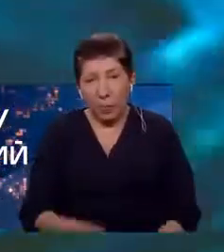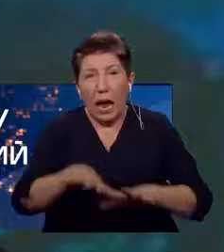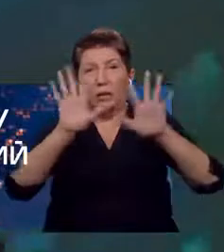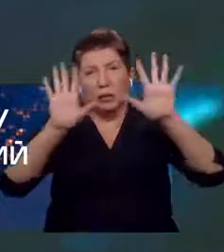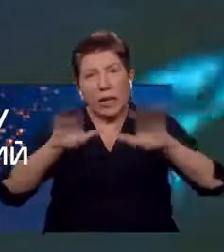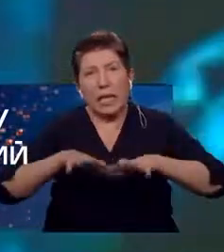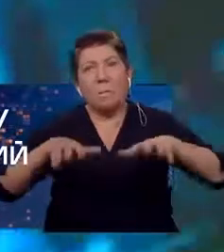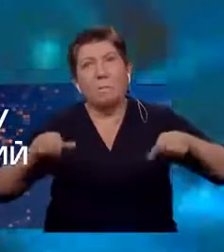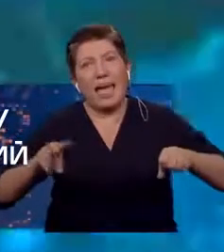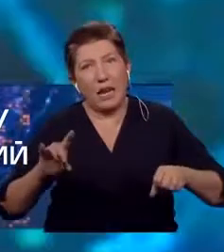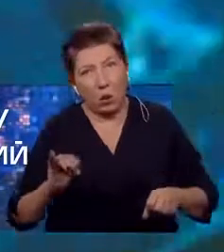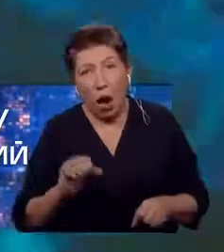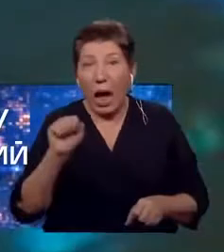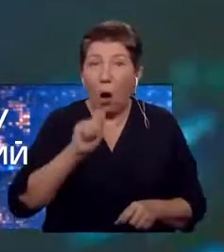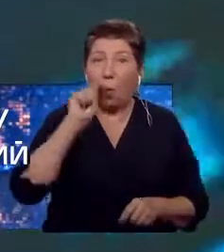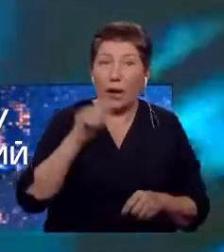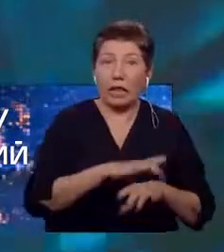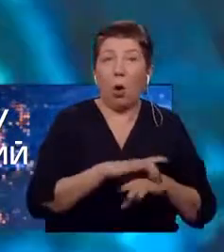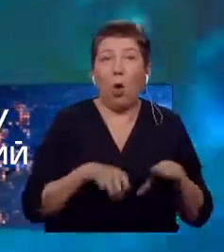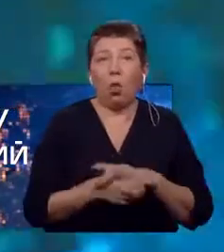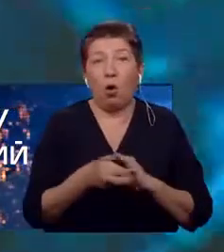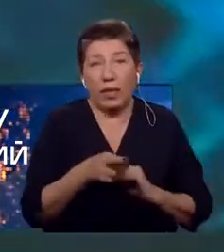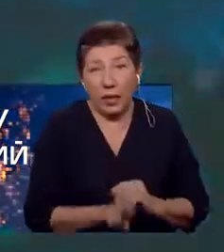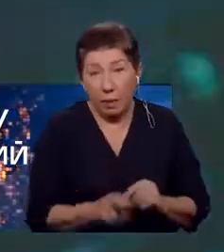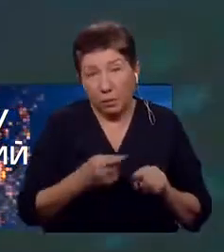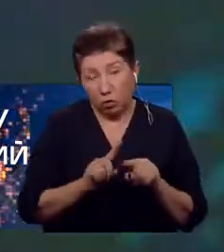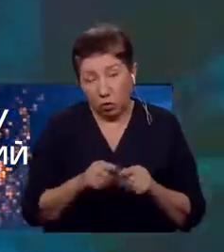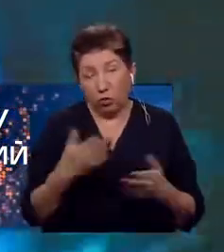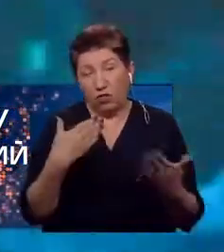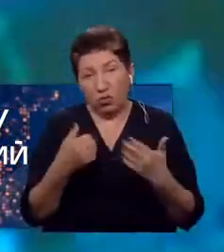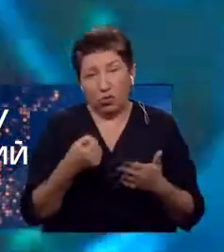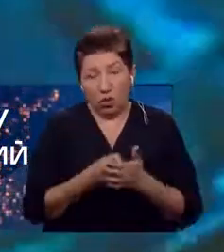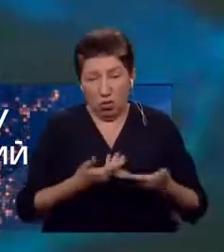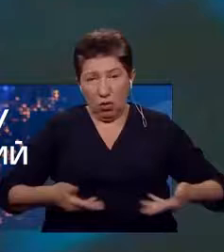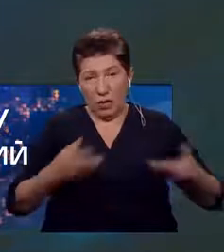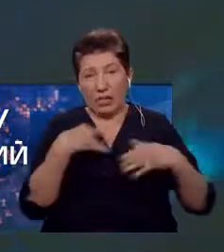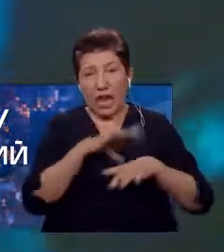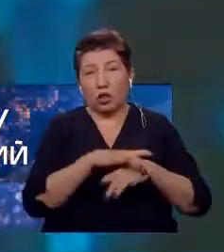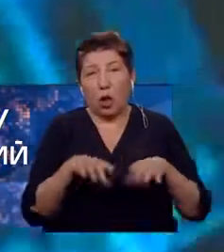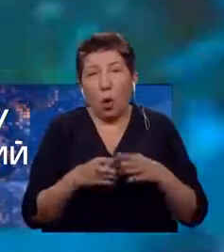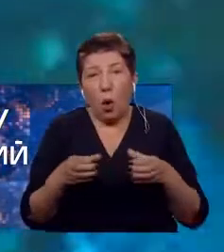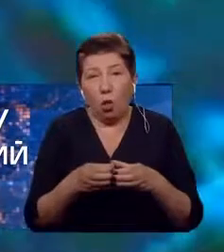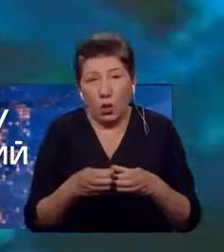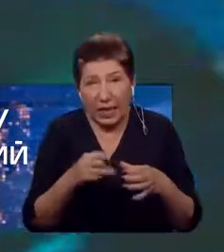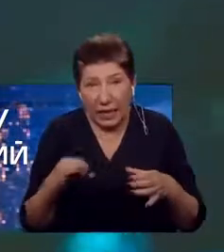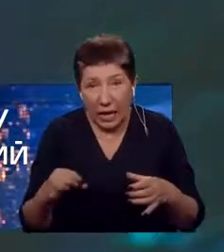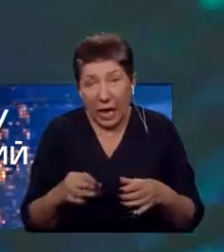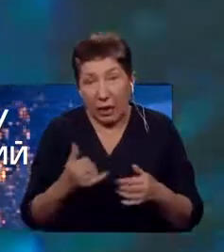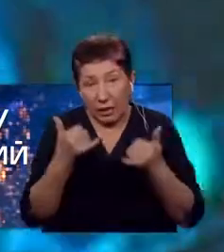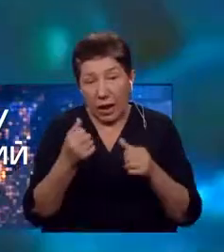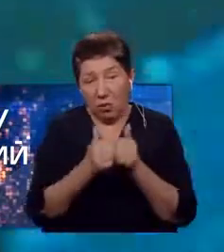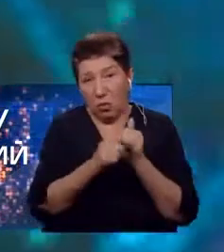Імперію. А Україна є її колонією. І тому до нас ставилося саме як до колонії, але для кожної колонії повинен бути